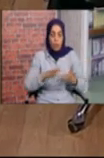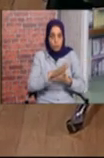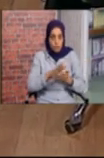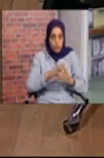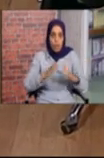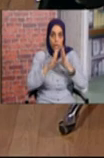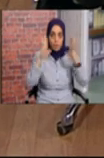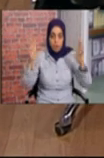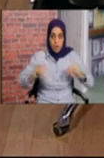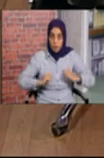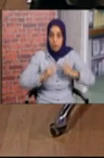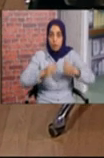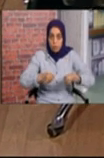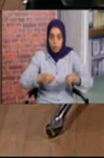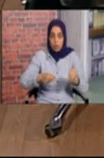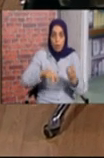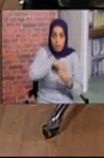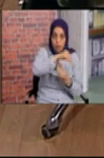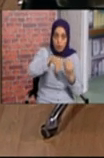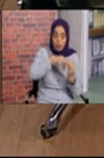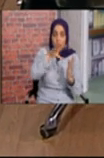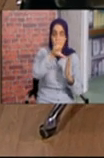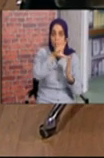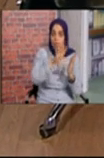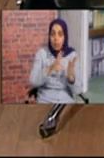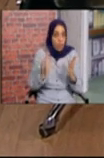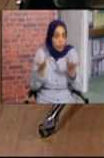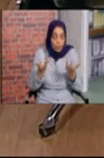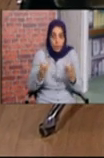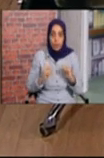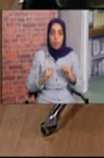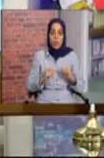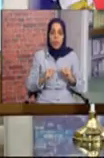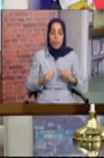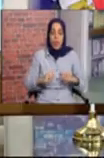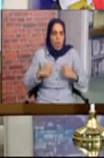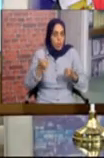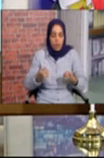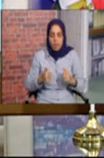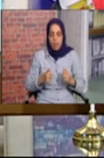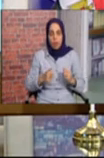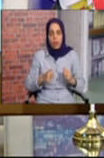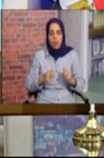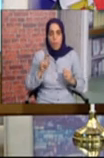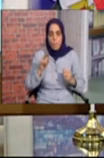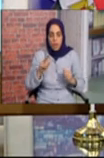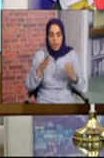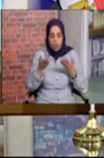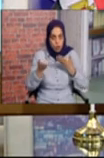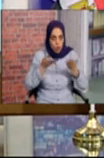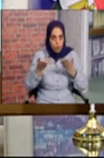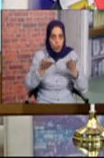بتصدر في هجرة غير شرعية رايحين فين أيا كان من